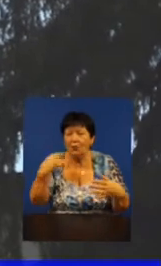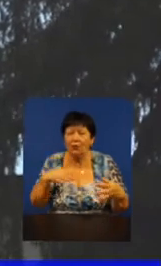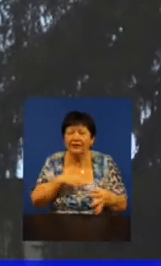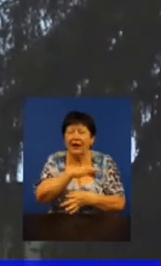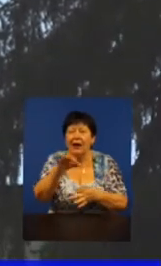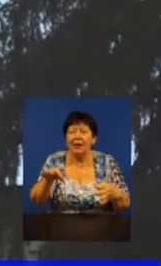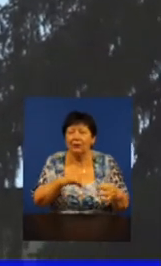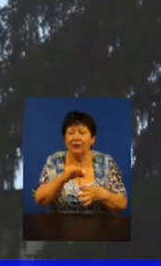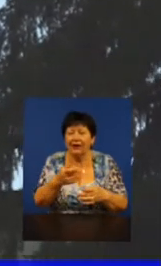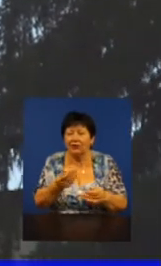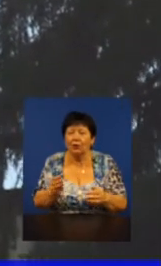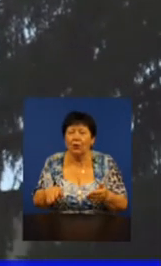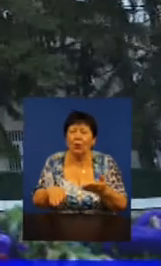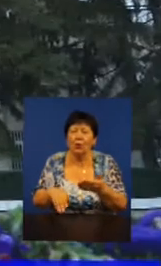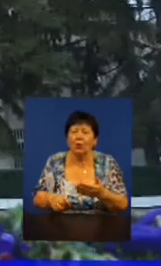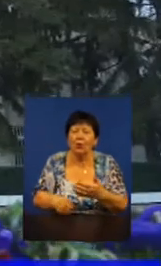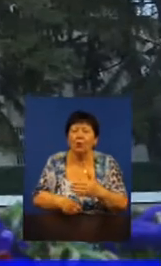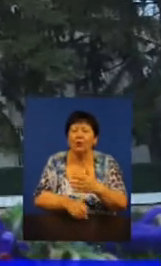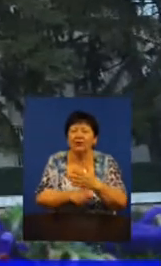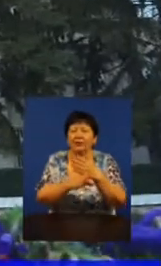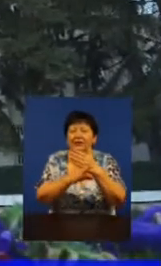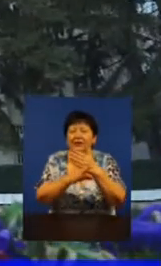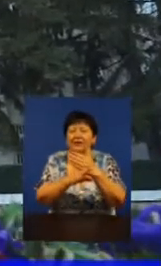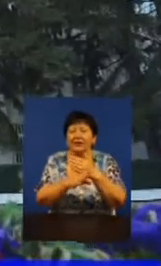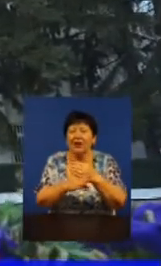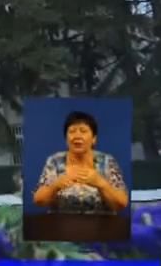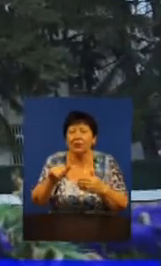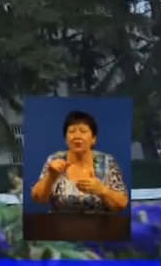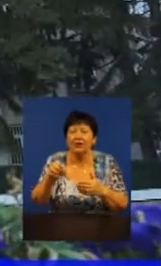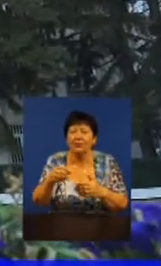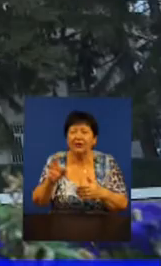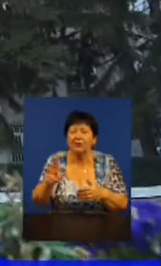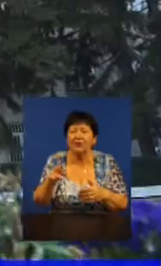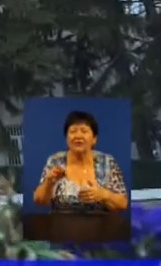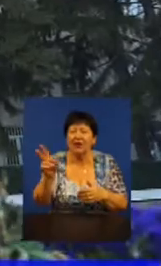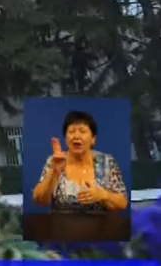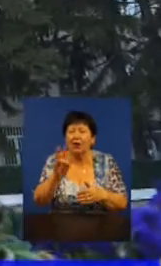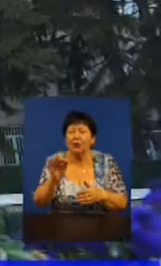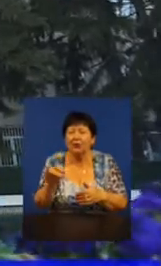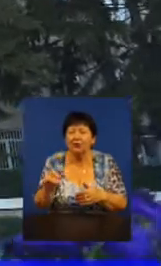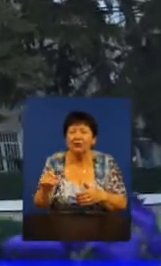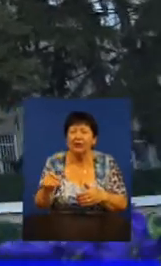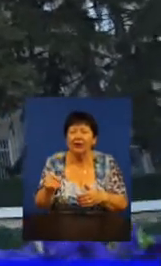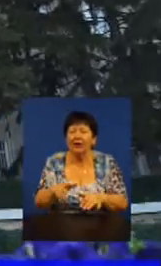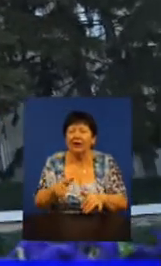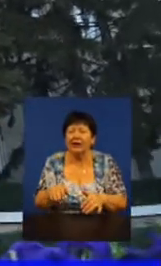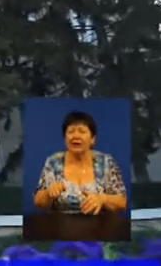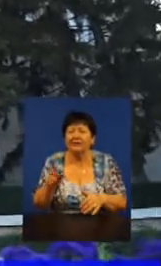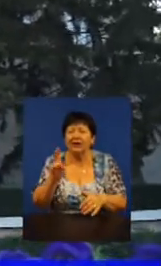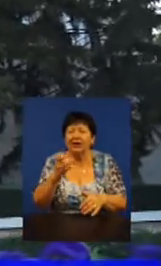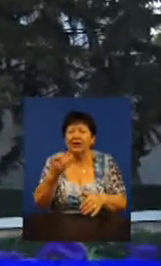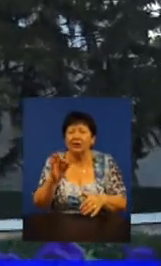contribuția parțială a Uniunii Europene, cum sunt incubatorul de afaceri Cimișlia, poarta de sud a Moldovei deschisă pentru